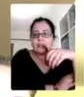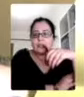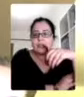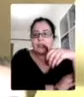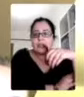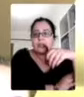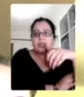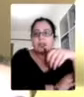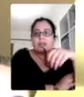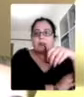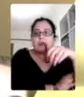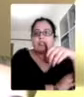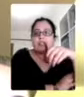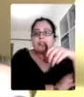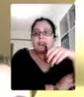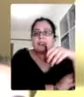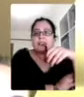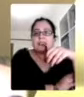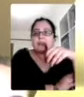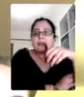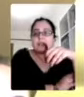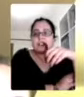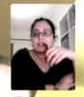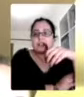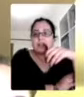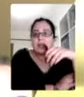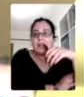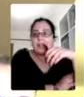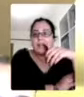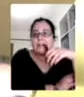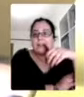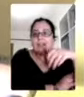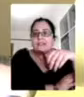alıyorum. Barış Bey, istediğiniz gibi için.